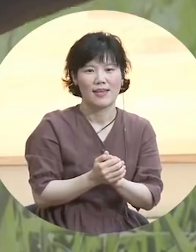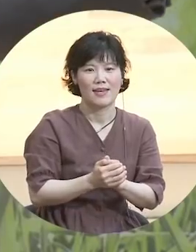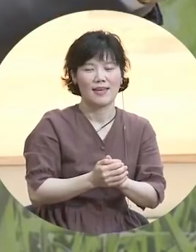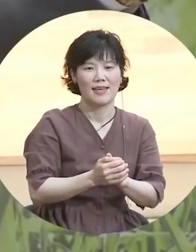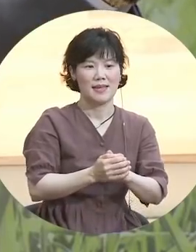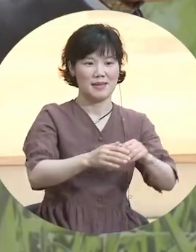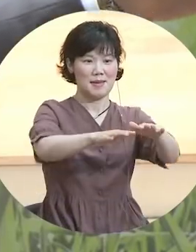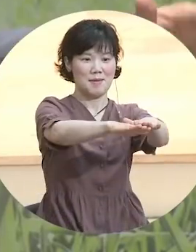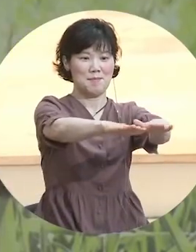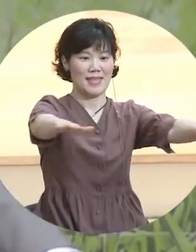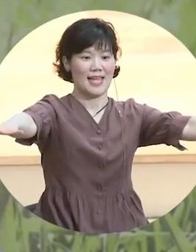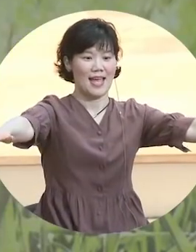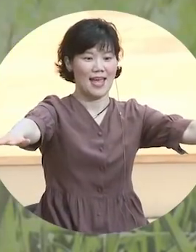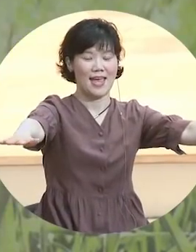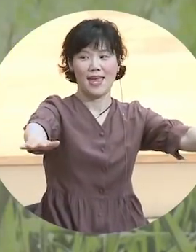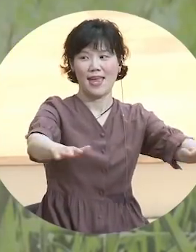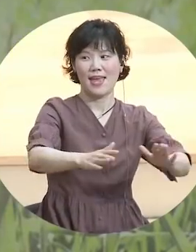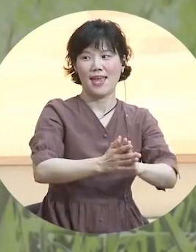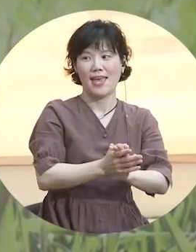바다 위에 있다 칩시다. 우리가 바다